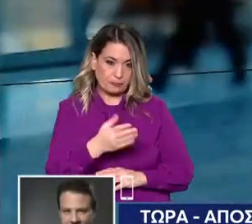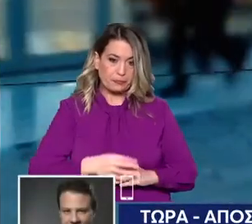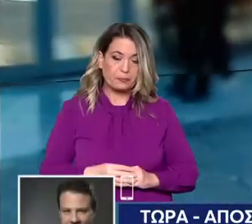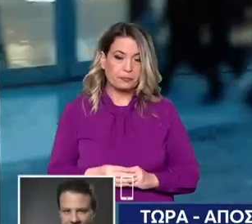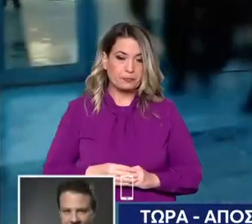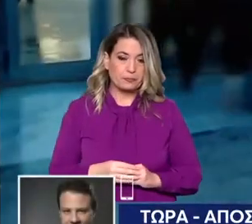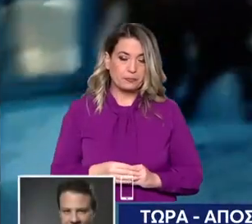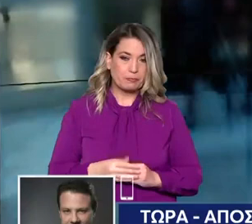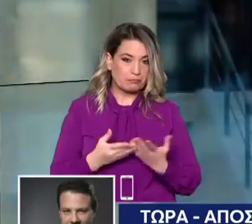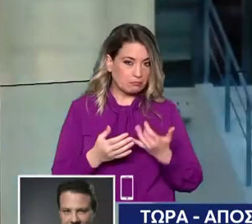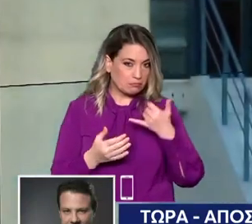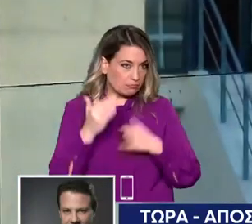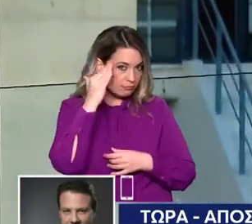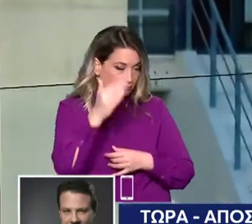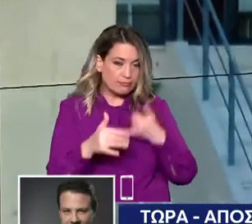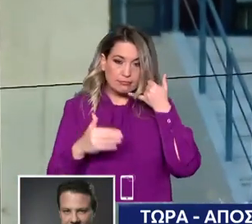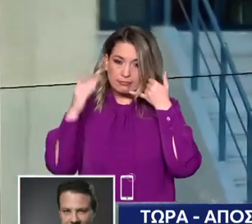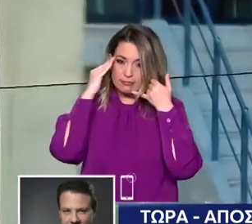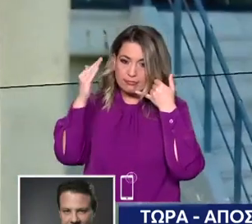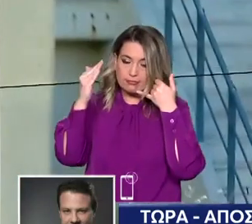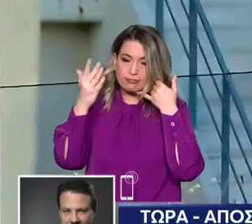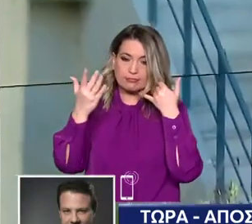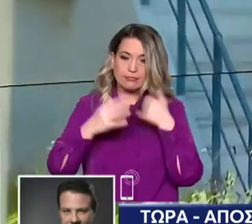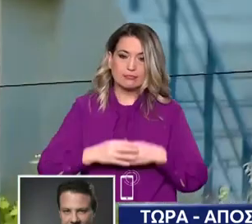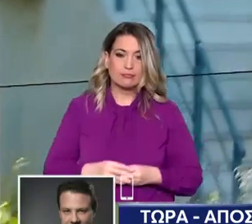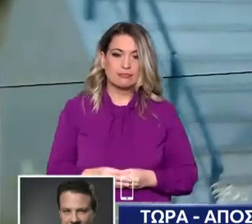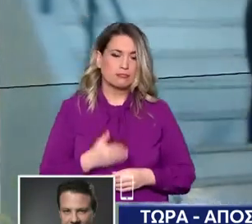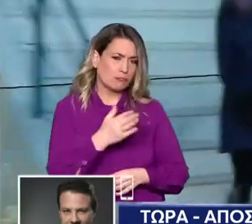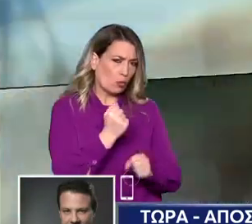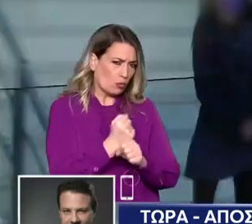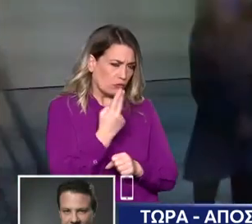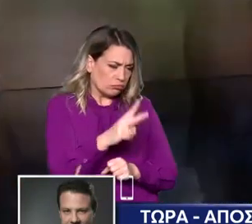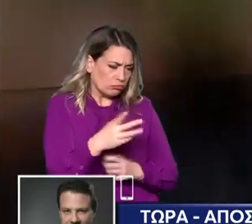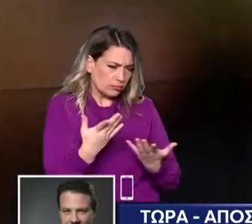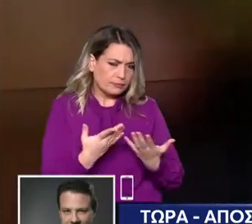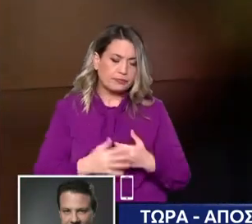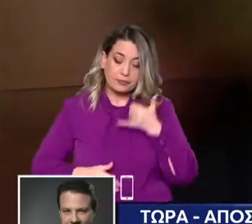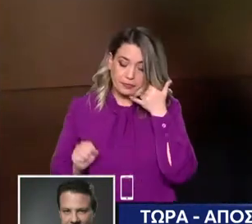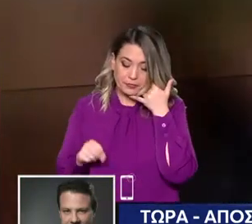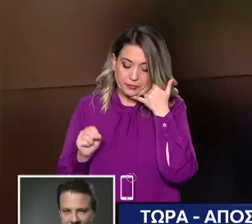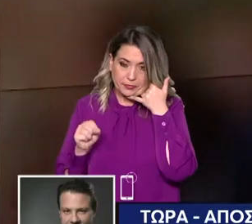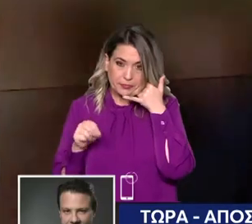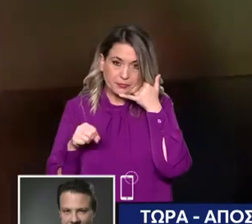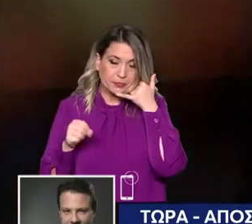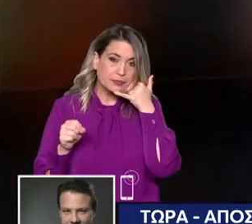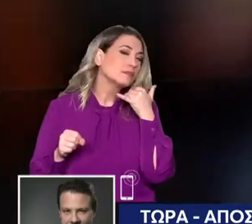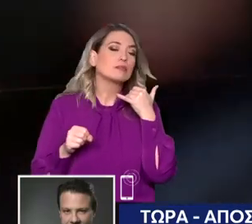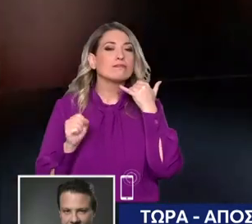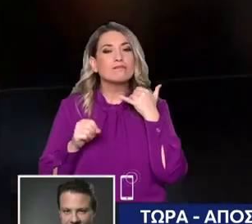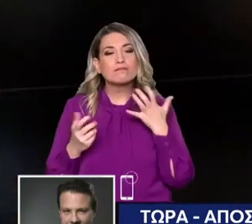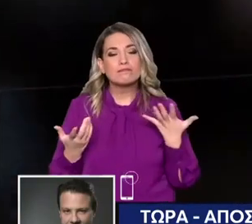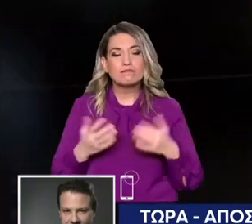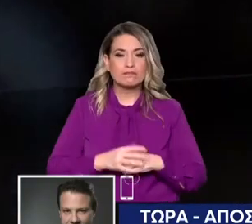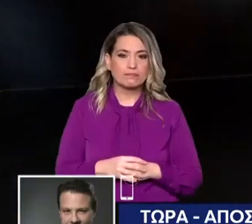έγινε μέσα στην αίθουσα με την μητέρα ν εν μχο ναι ναι ναι ήτανε μία στιγμή την οποία